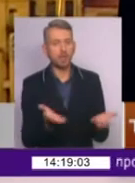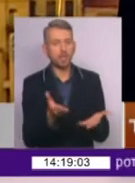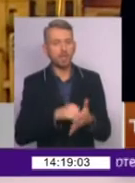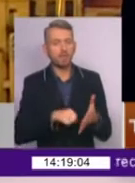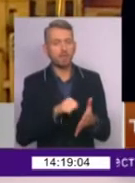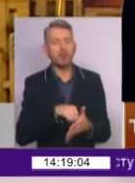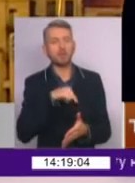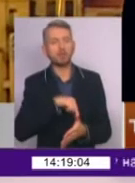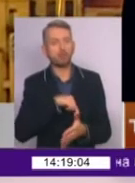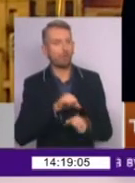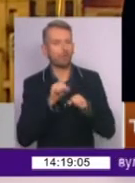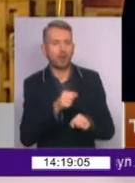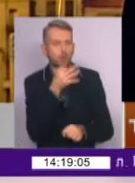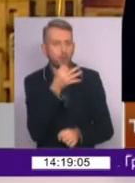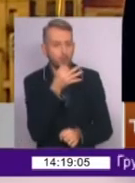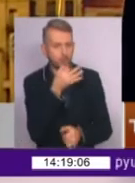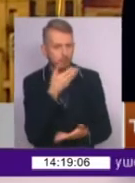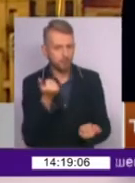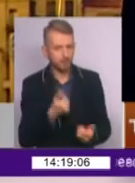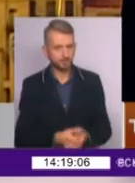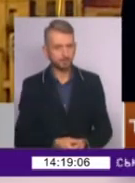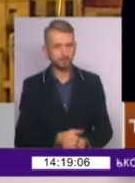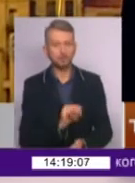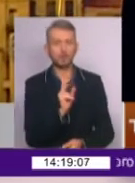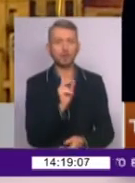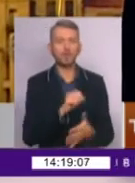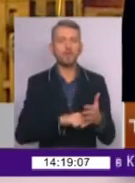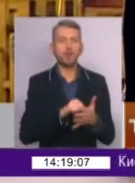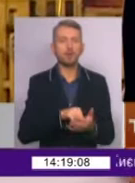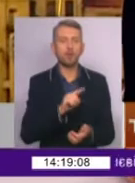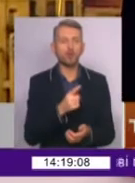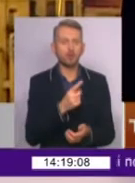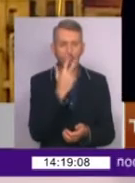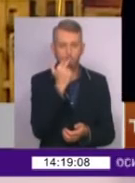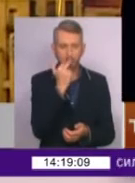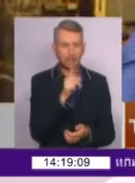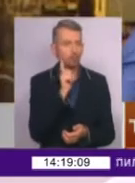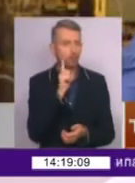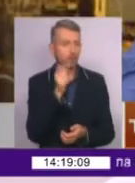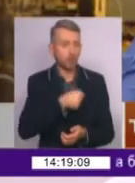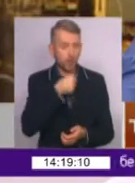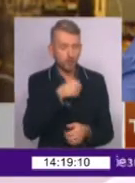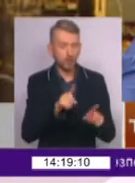імунного захисту ще не сформованої імунної системи. І другий фактор, чому підлітки і молоді дорослі теж пов'язують із соціальними,